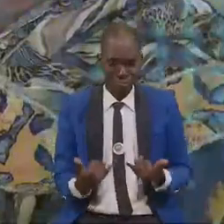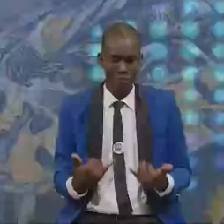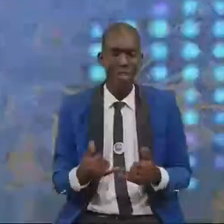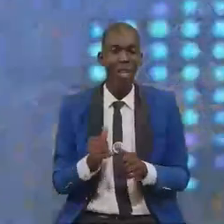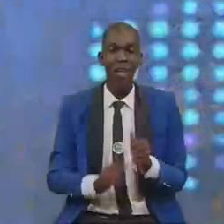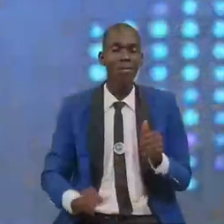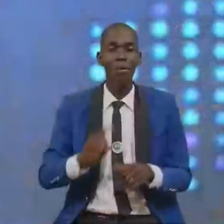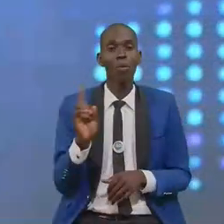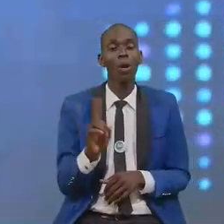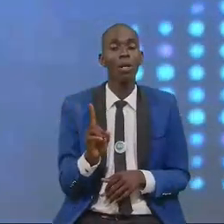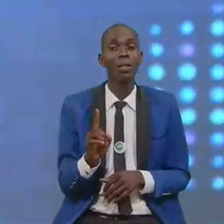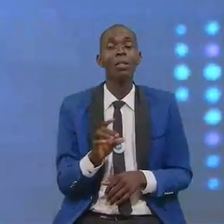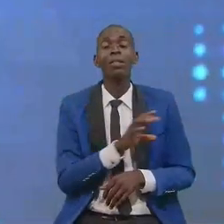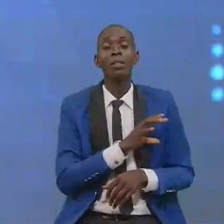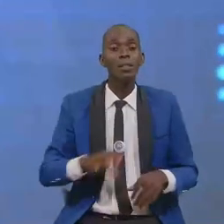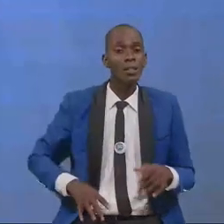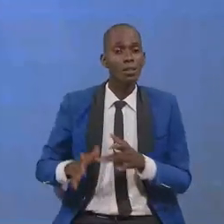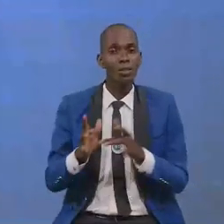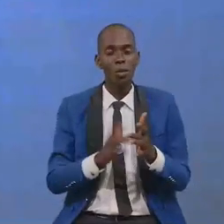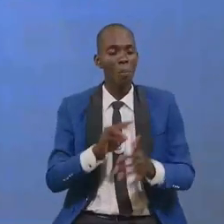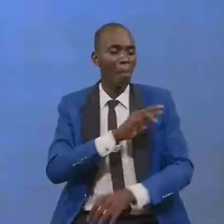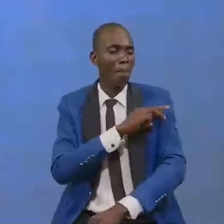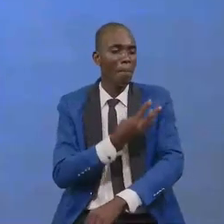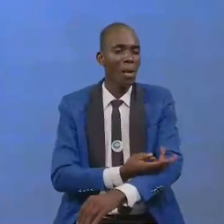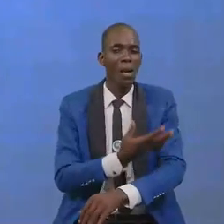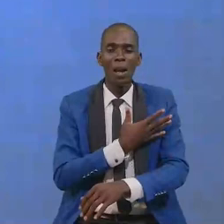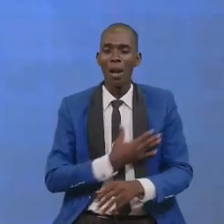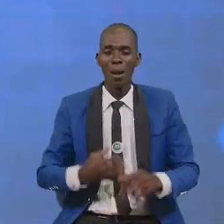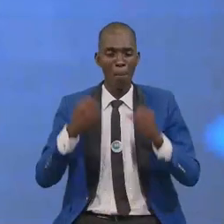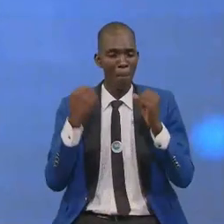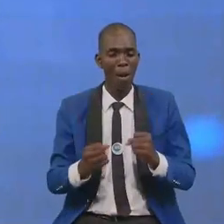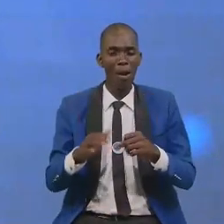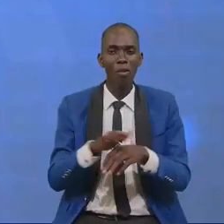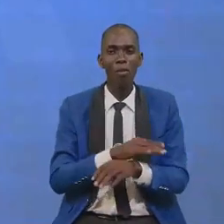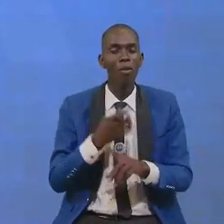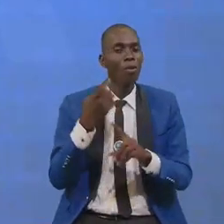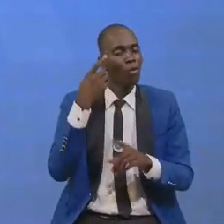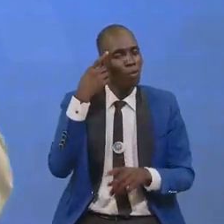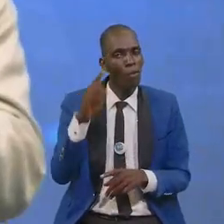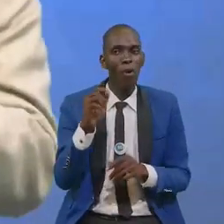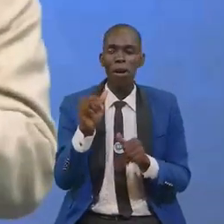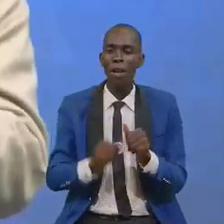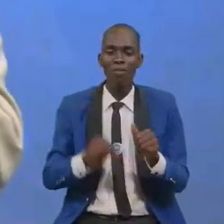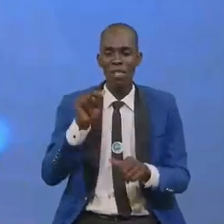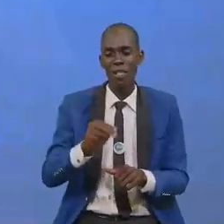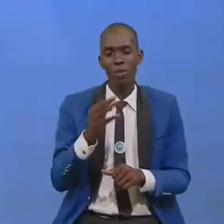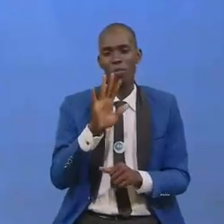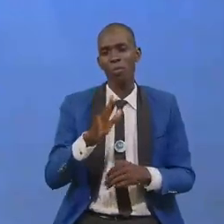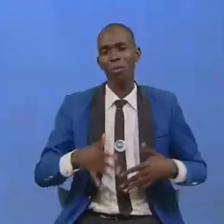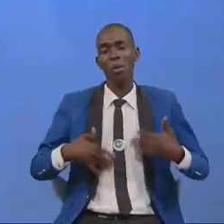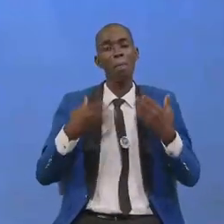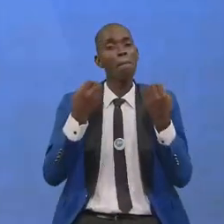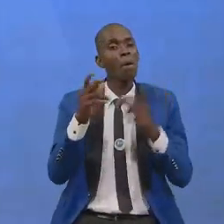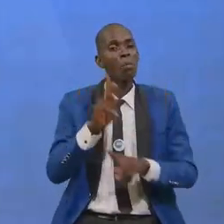Jésus-Christ puissant et fort pour tous les besoins de ta vie plusieurs